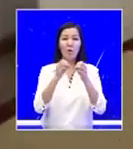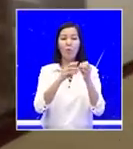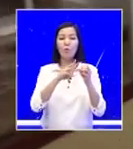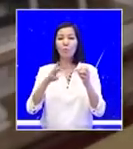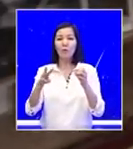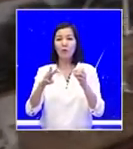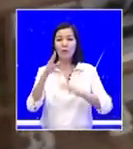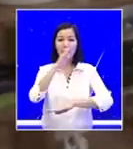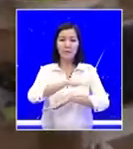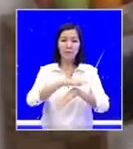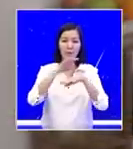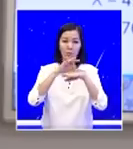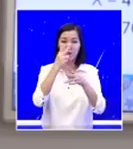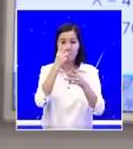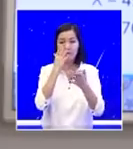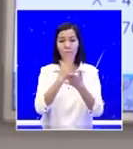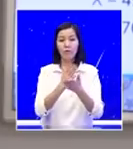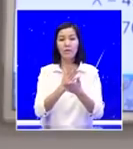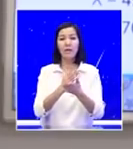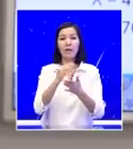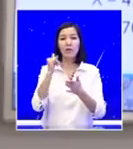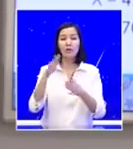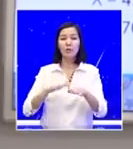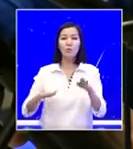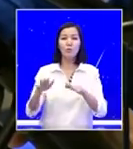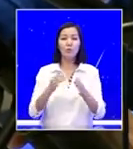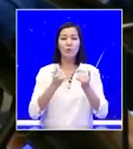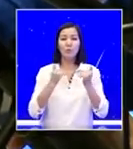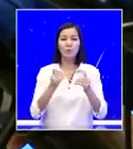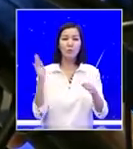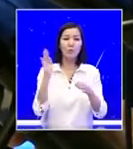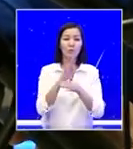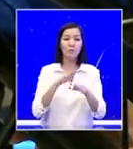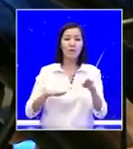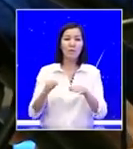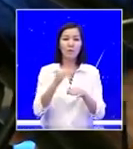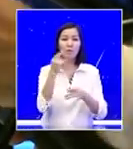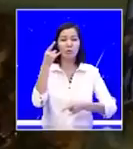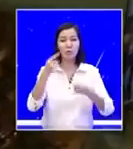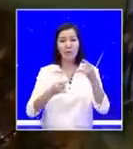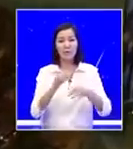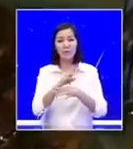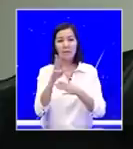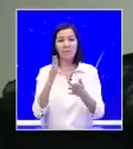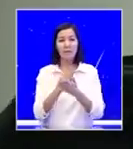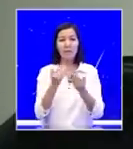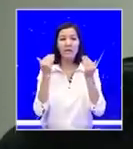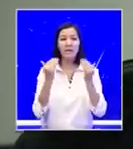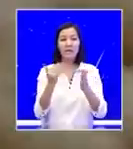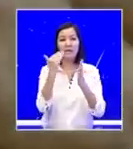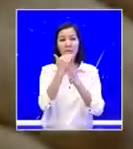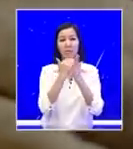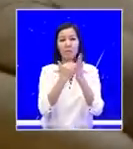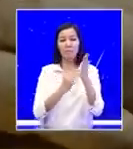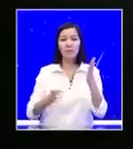минут болатын телесабақтар көрсетіледі. Ал Жетісу өңірінің оқушылары үшін де қосымша аймақтық Жетісу телеарнасы да қамтылған. Енді бұл тізімге тағы